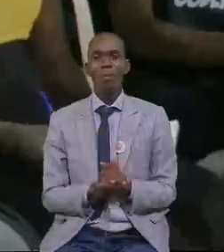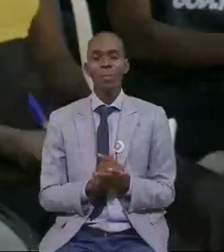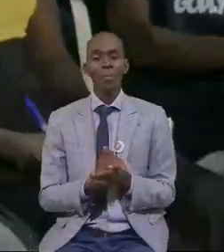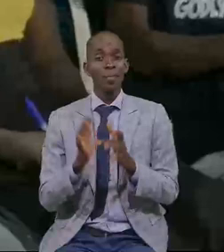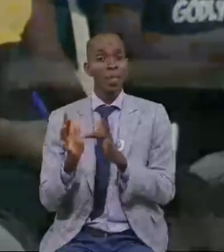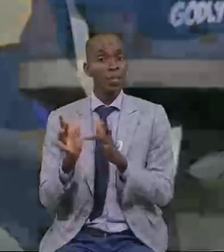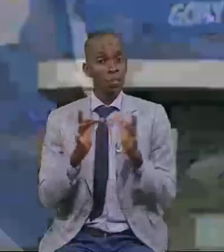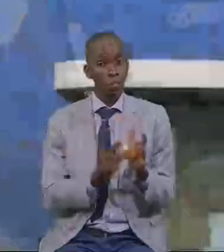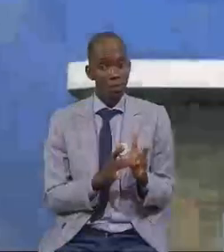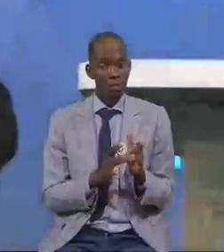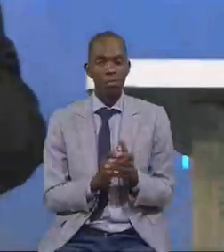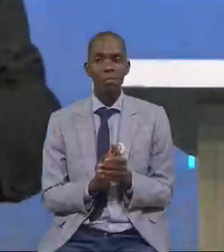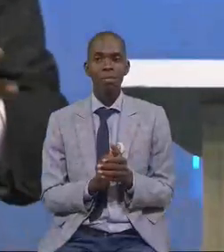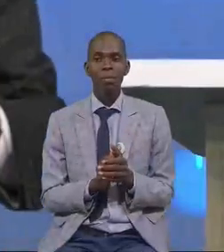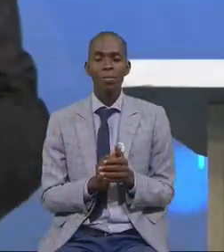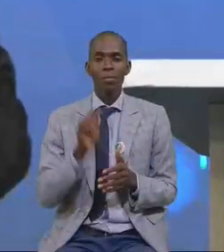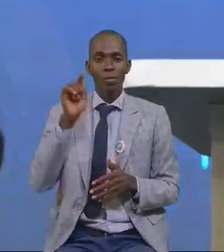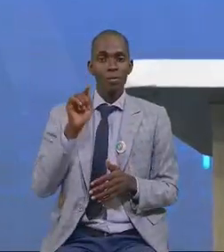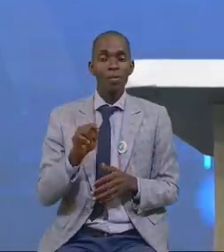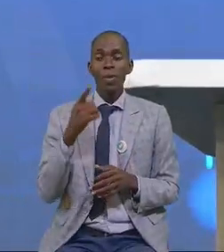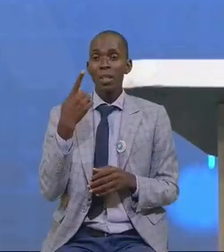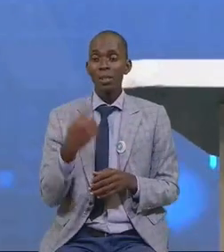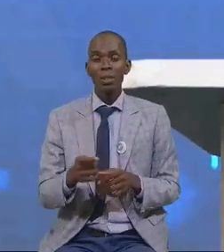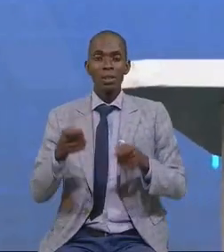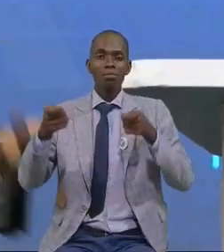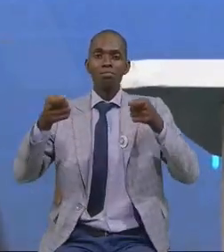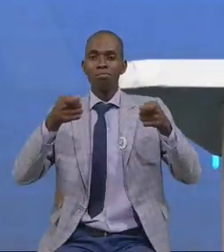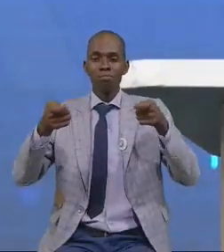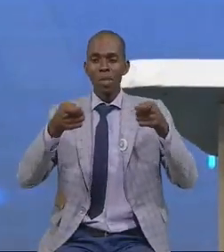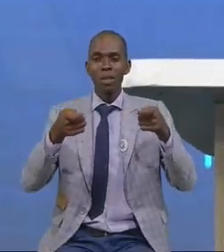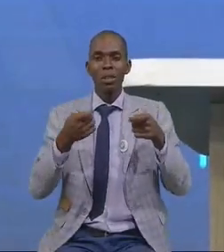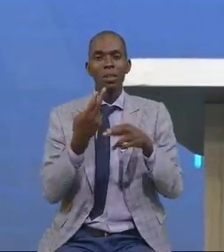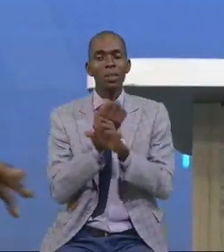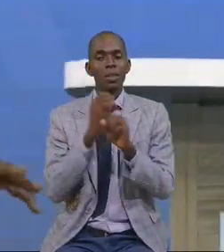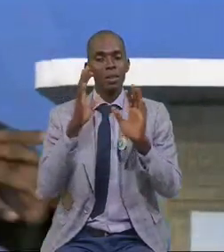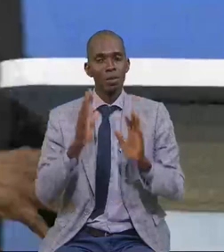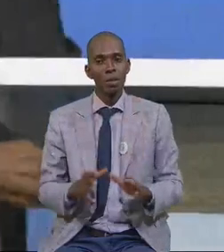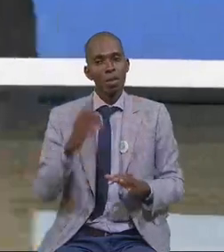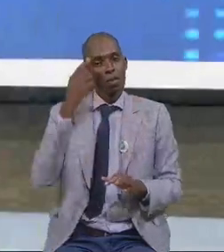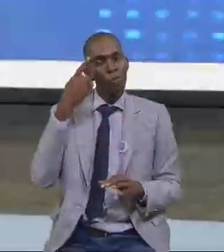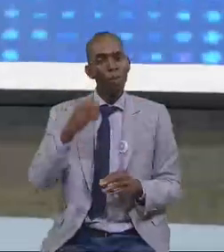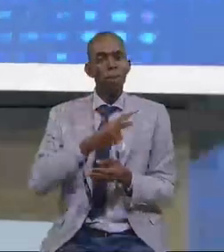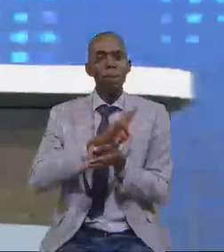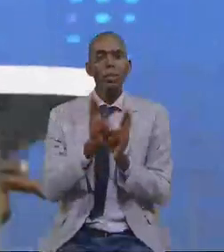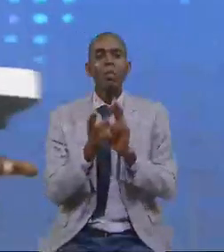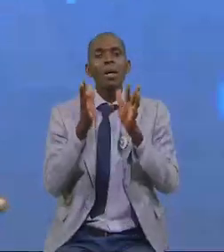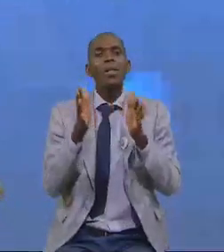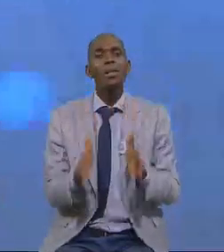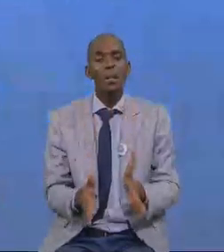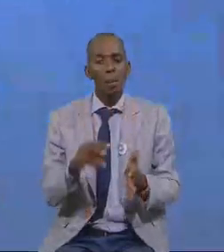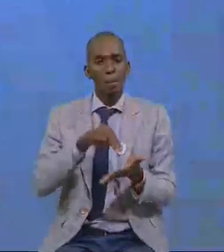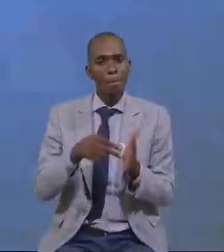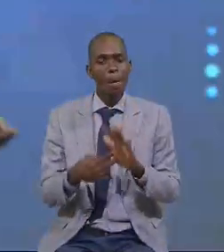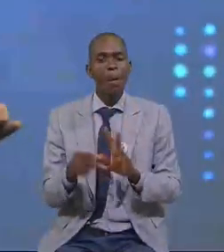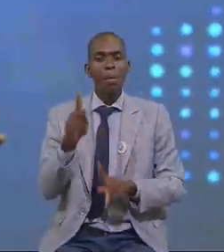Jésus, le Rédempteur régnant pour le repentant, c'est-à-dire pour ceux